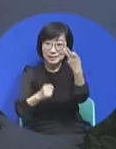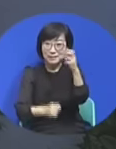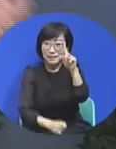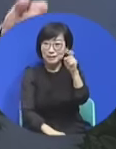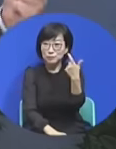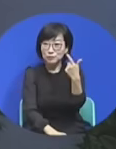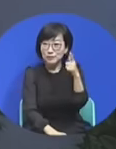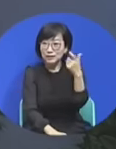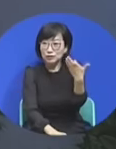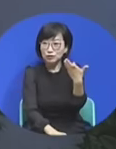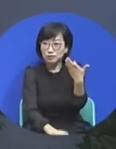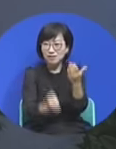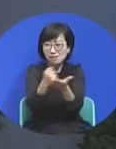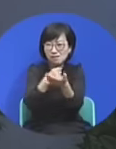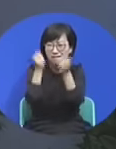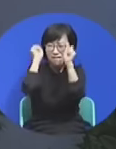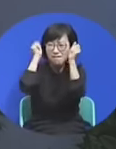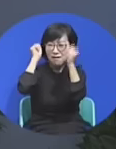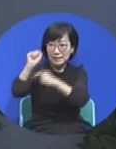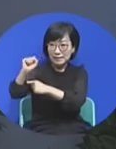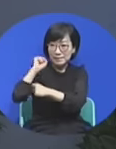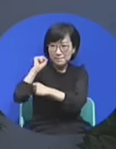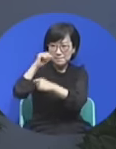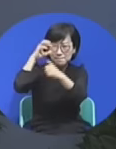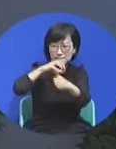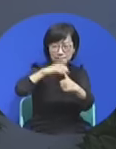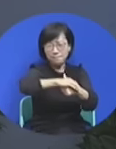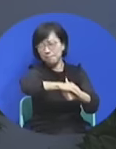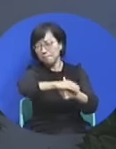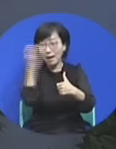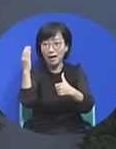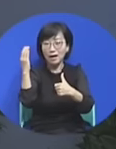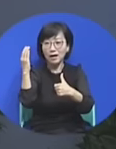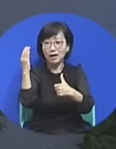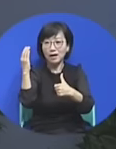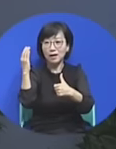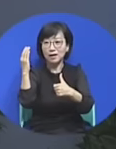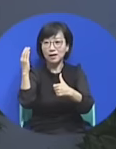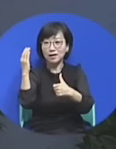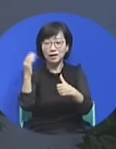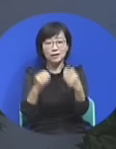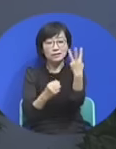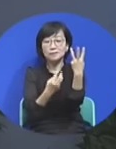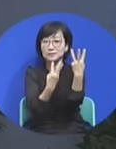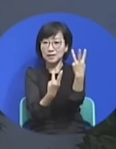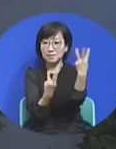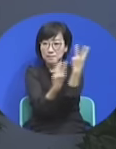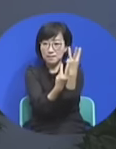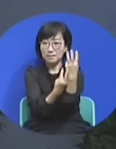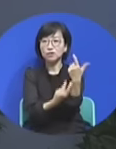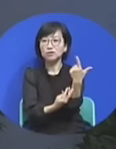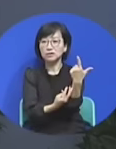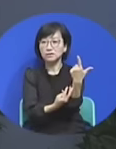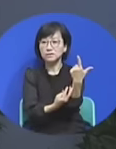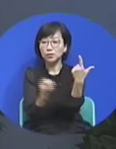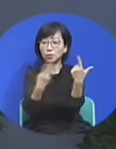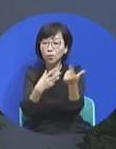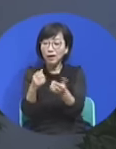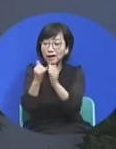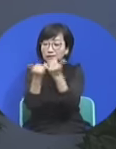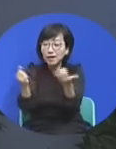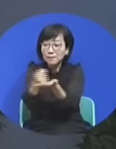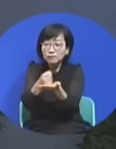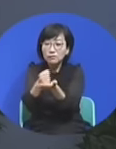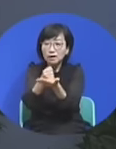10장, 19장에서 빠져나오는 겁니다. It's coming out from all the forces of shamans, of fortune tellers, Acts 13, 16, and 19. 인간은 운명 여섯